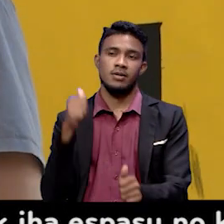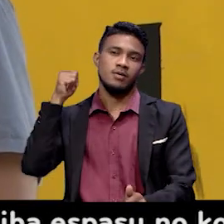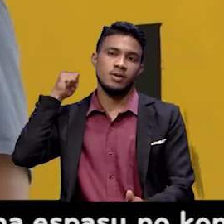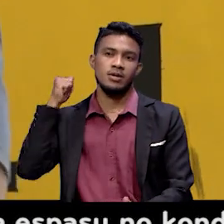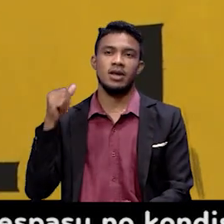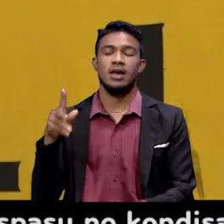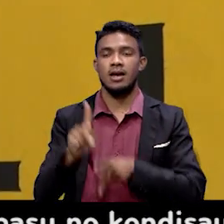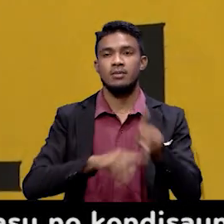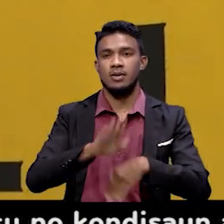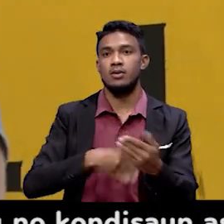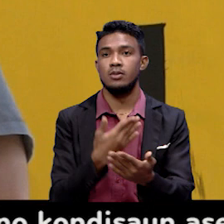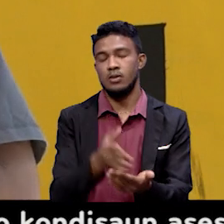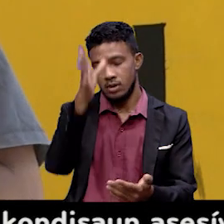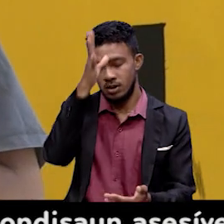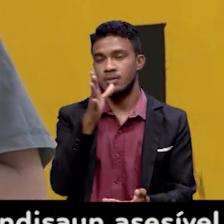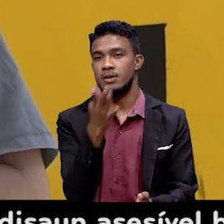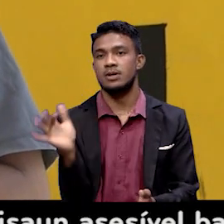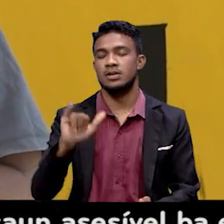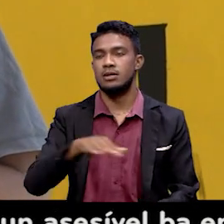sira bai na ma sira ba zabe tu sira